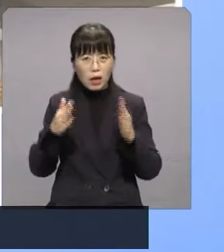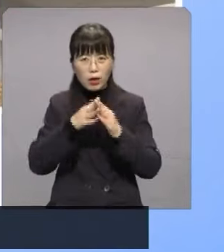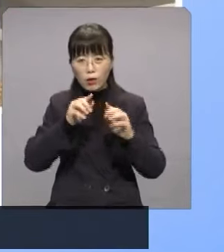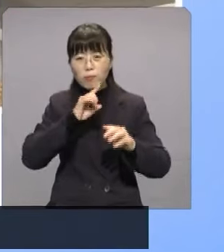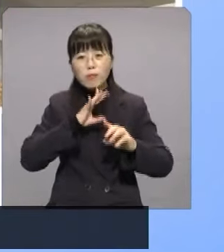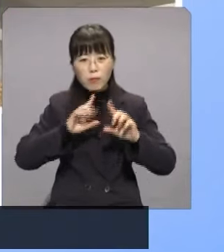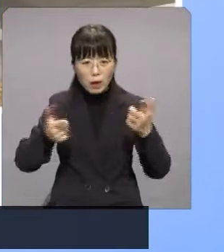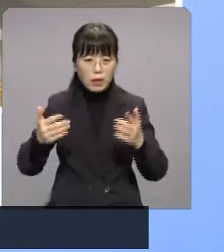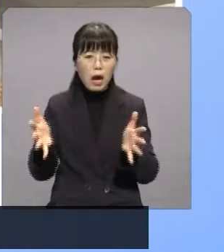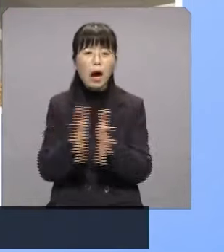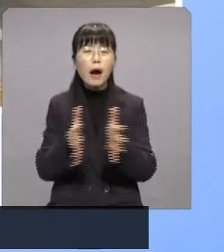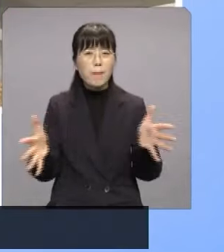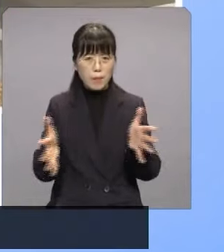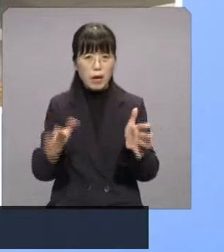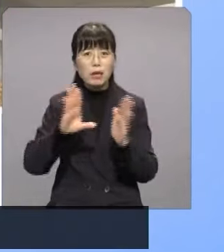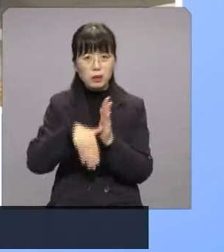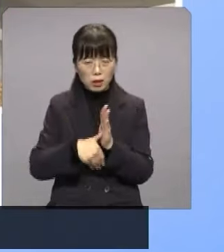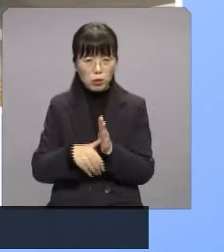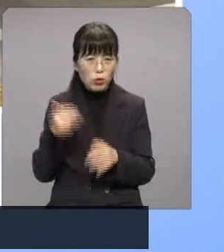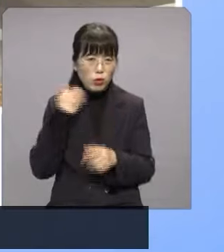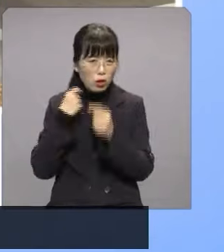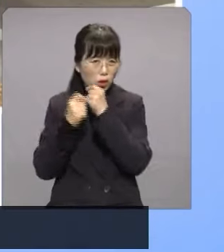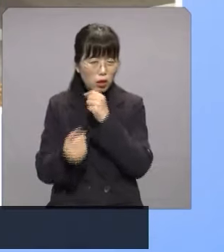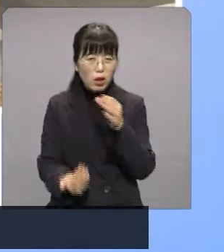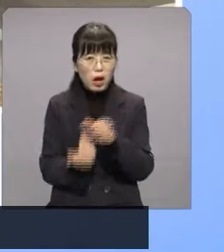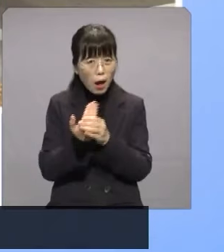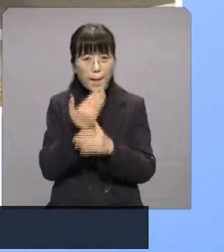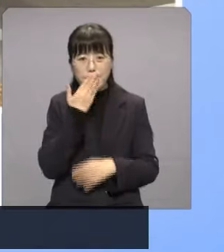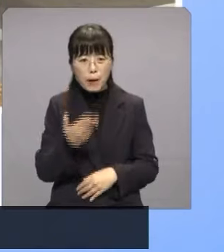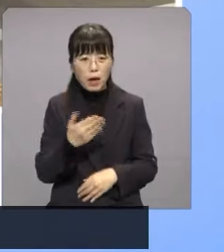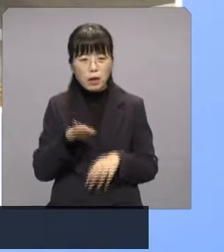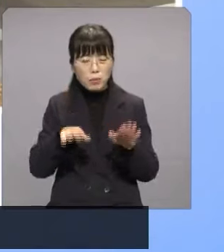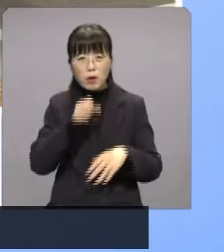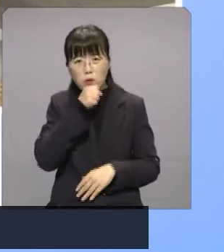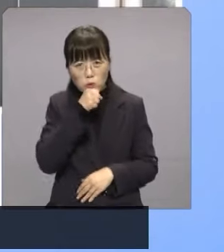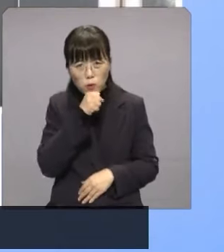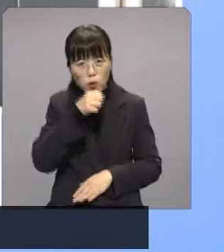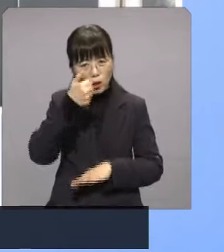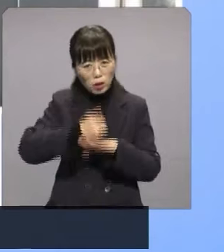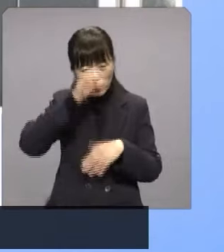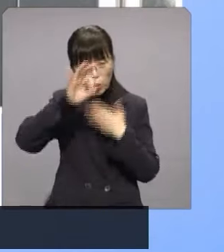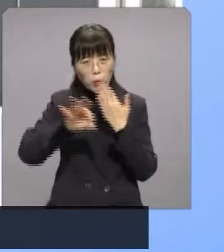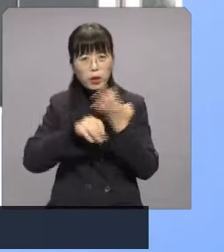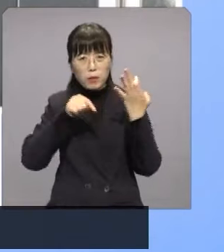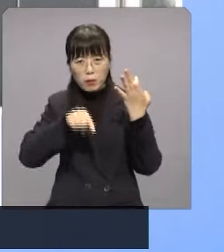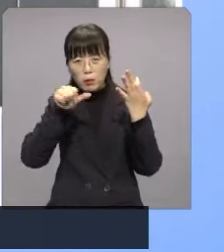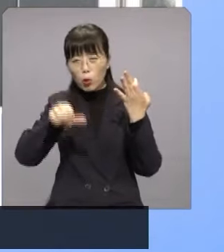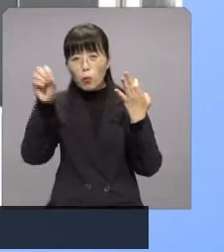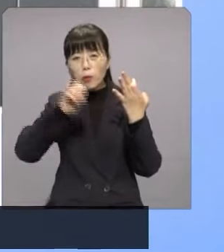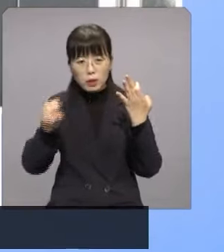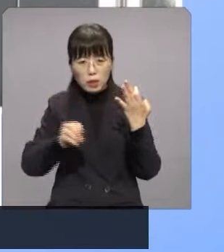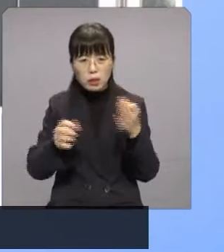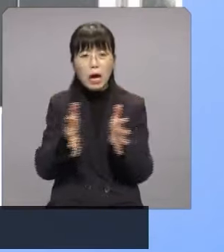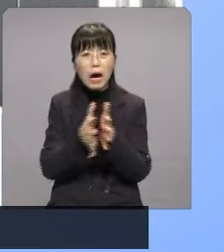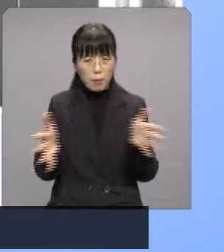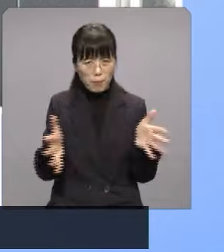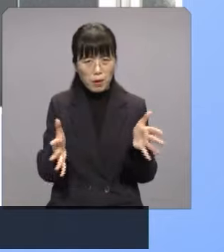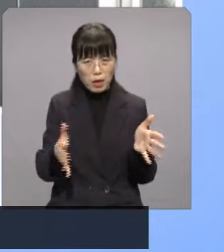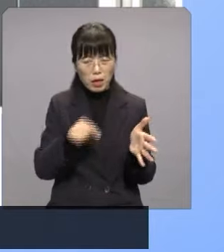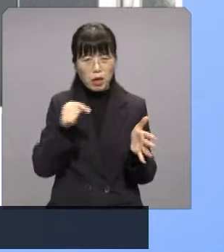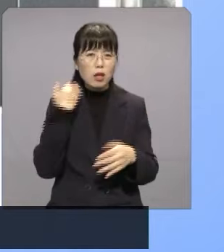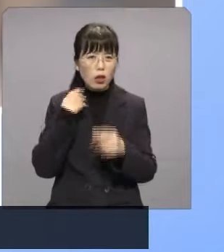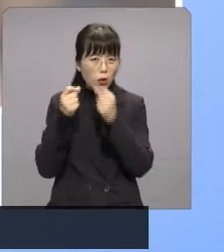아니라 아파트에서도 전세 사기가 상당히 많이 벌어지고 있다는 겁니다. 이번 통계 결과에서 14.5%가 아파트에서도